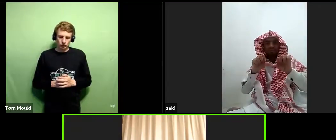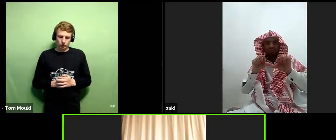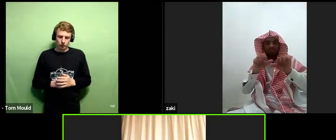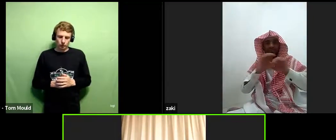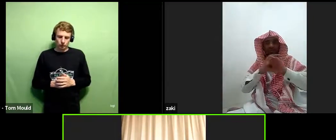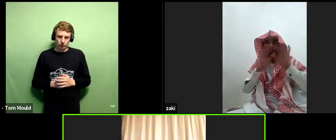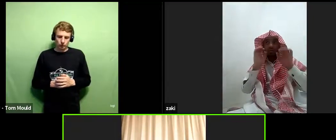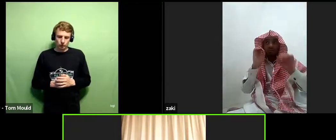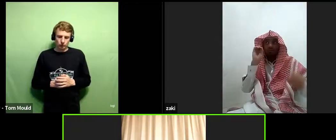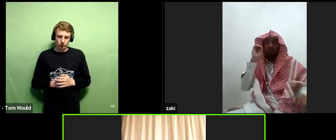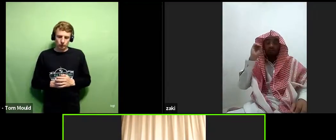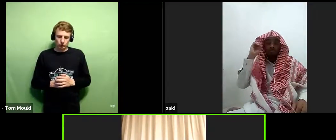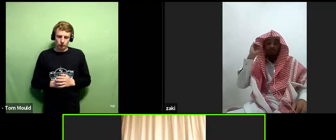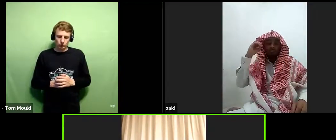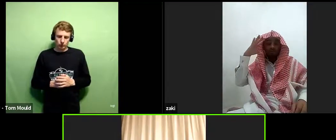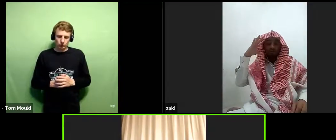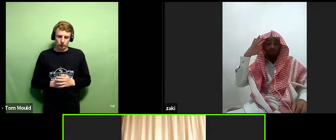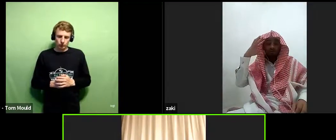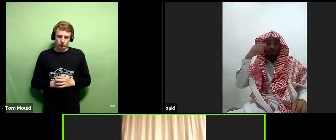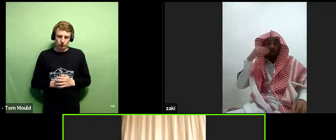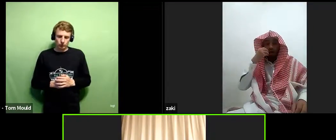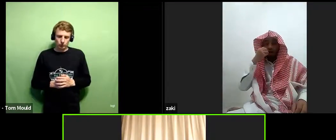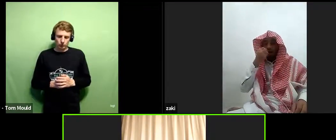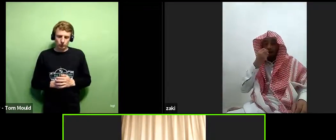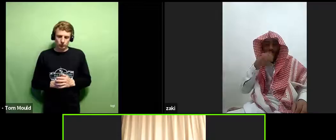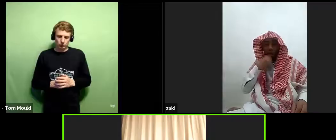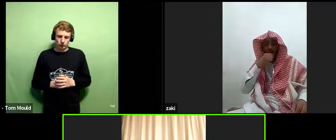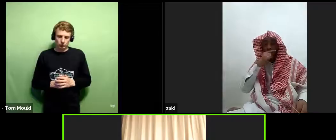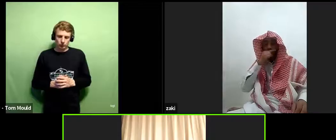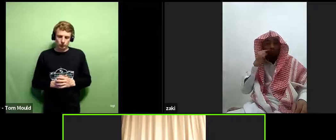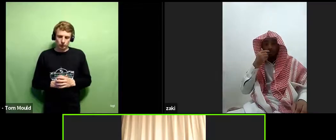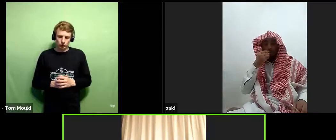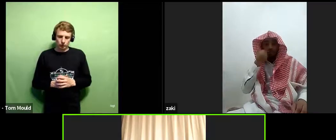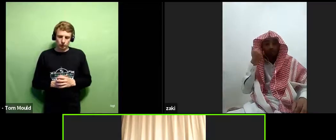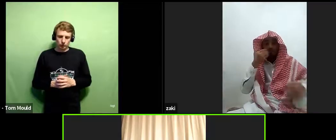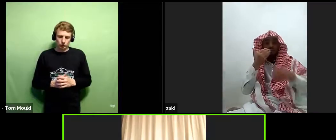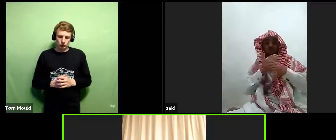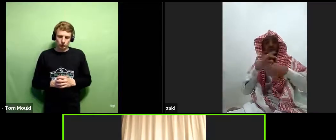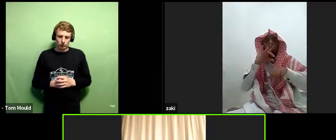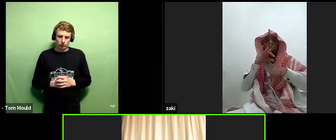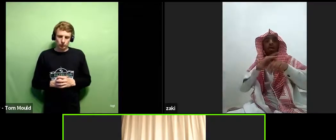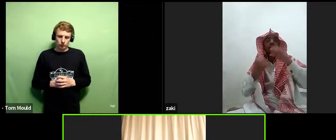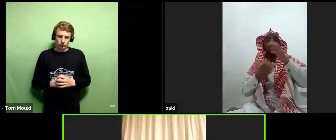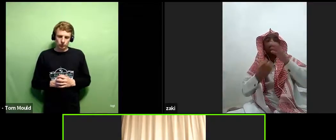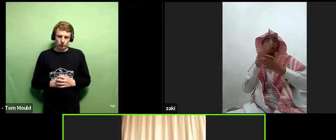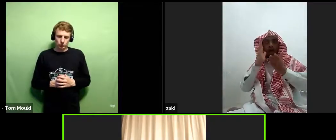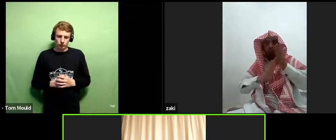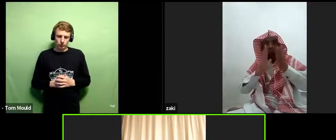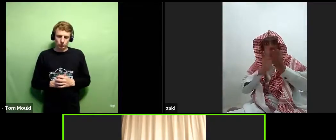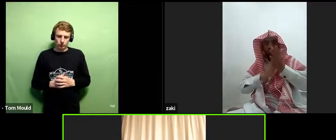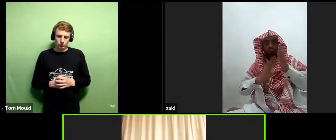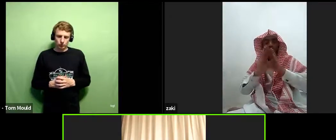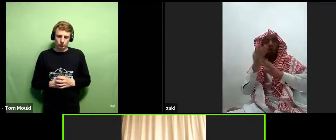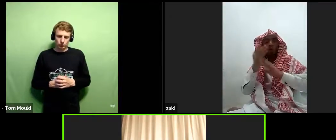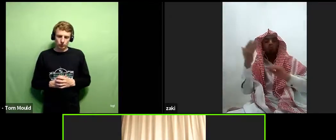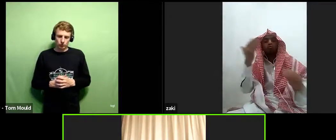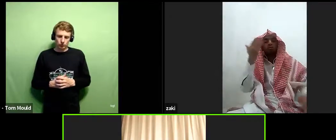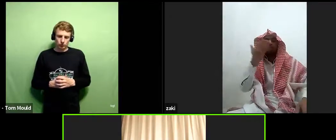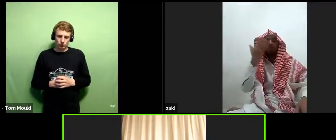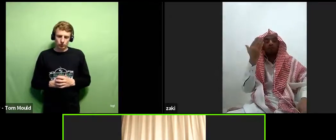الفجر وهو غير عازم على الصوم عازم على الفطر بسبب المرض الذي